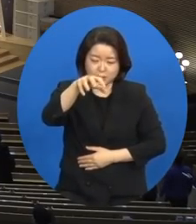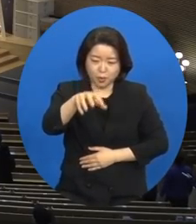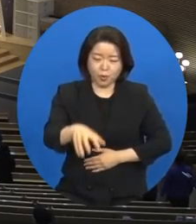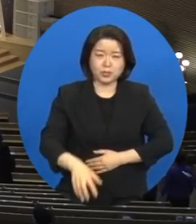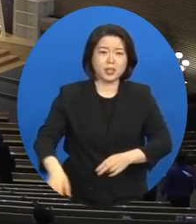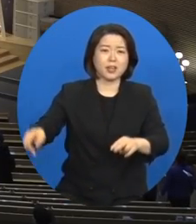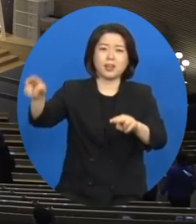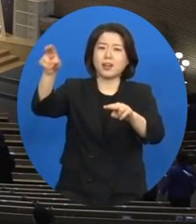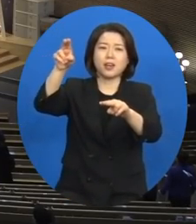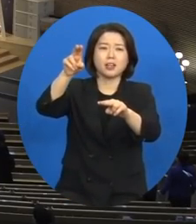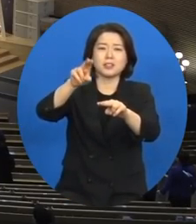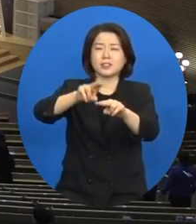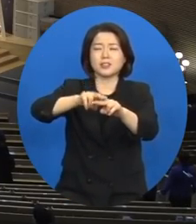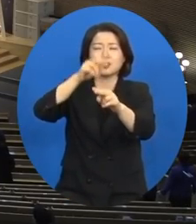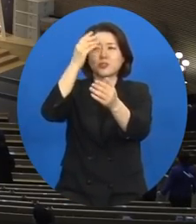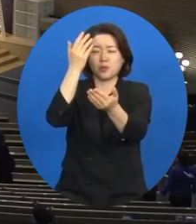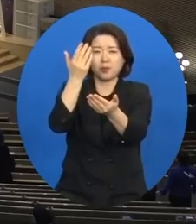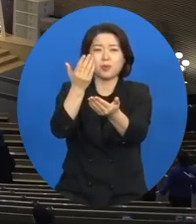이곳에